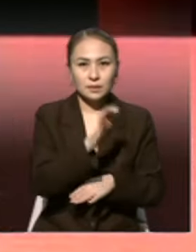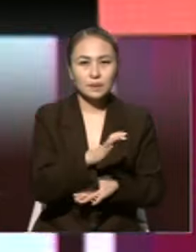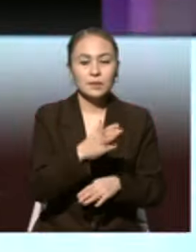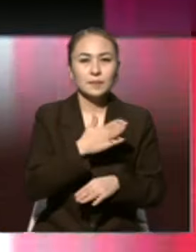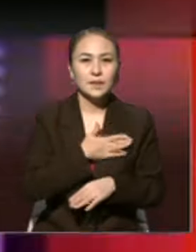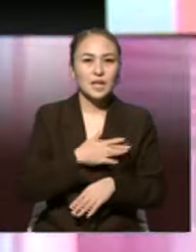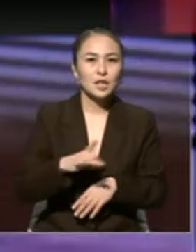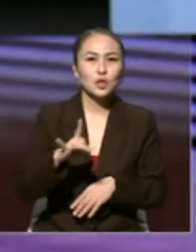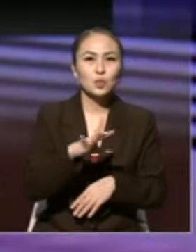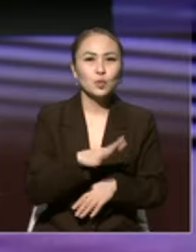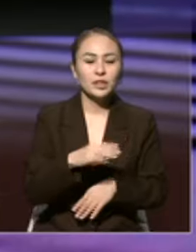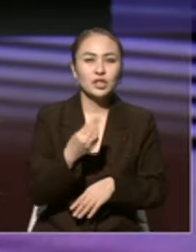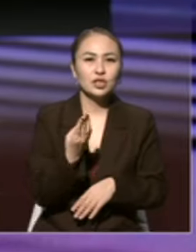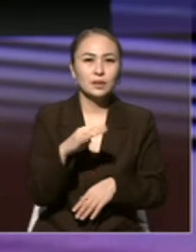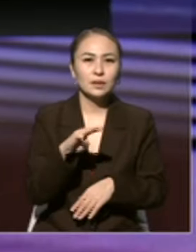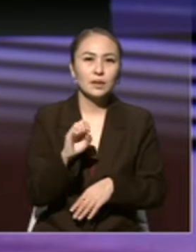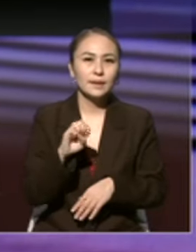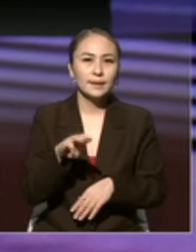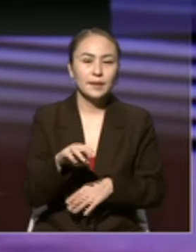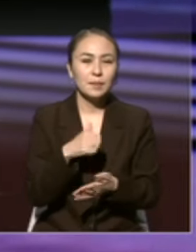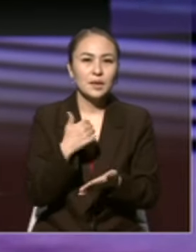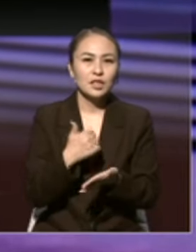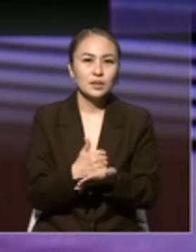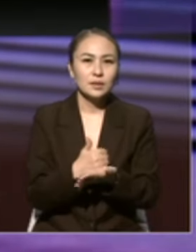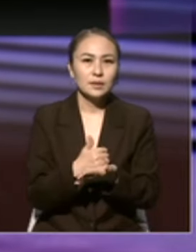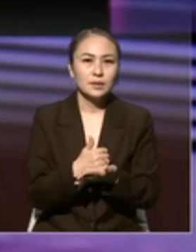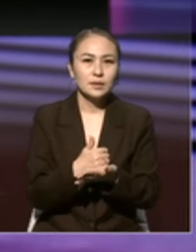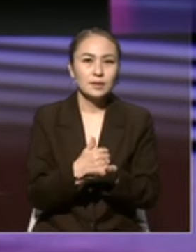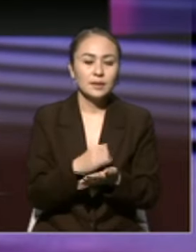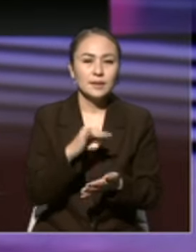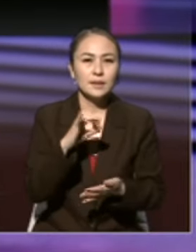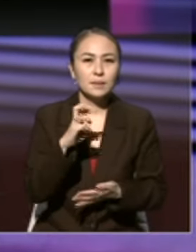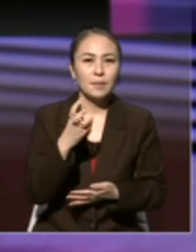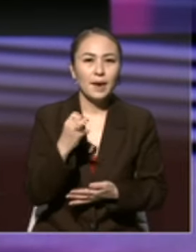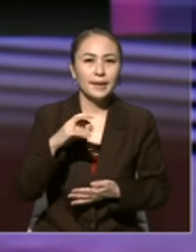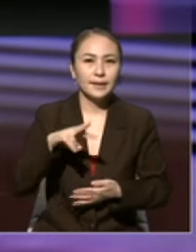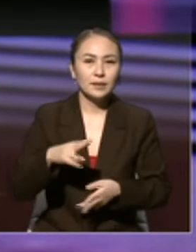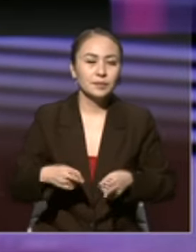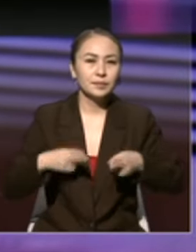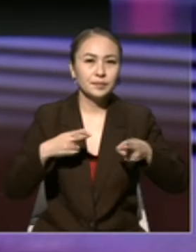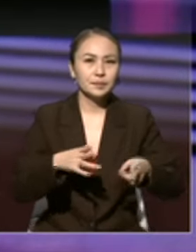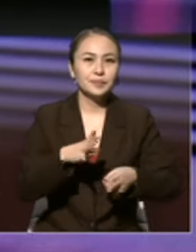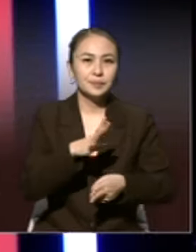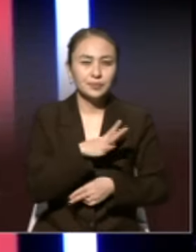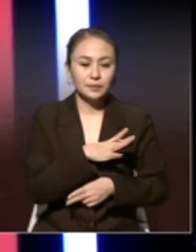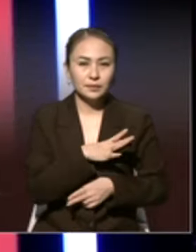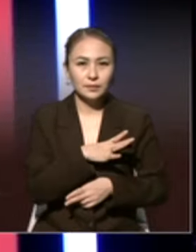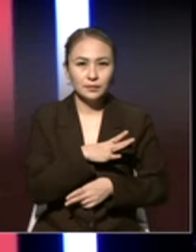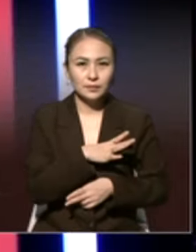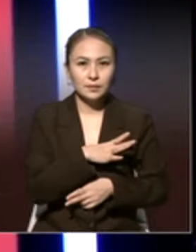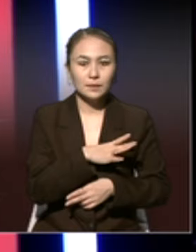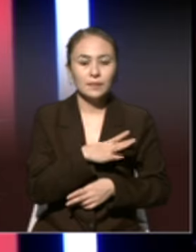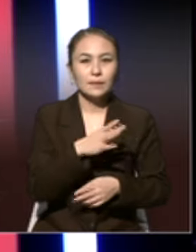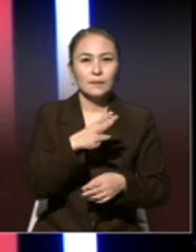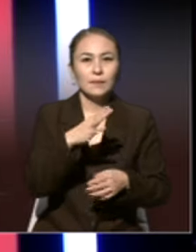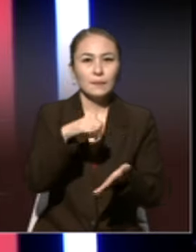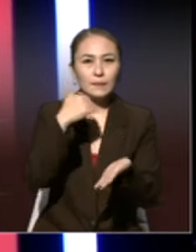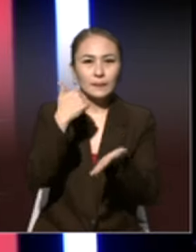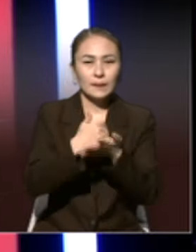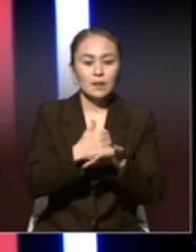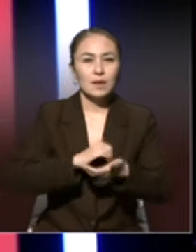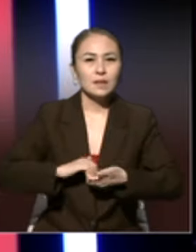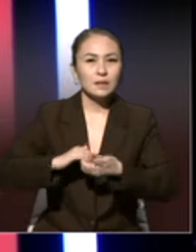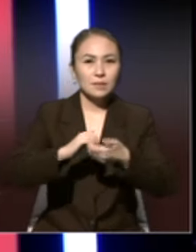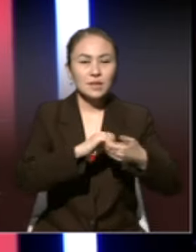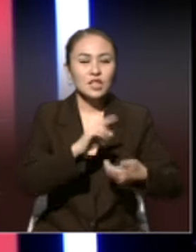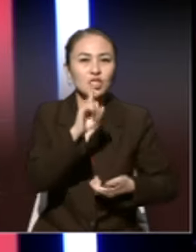біздің республикалық штабтың басшысы Акбаржан Исмаилов барған болса, сонымен бірге директорлердің басшысы, мына ассамблея